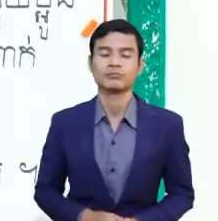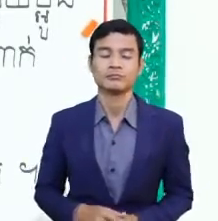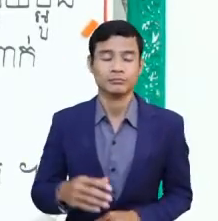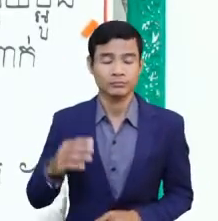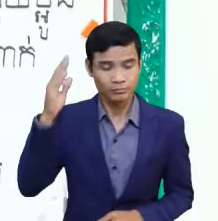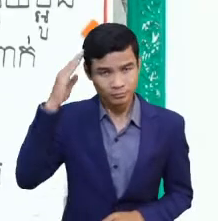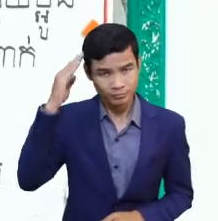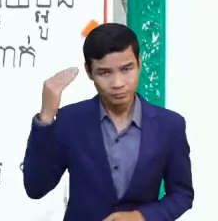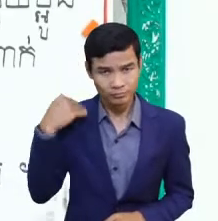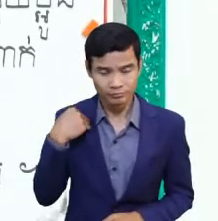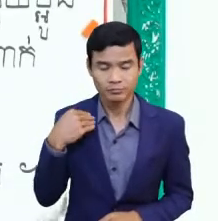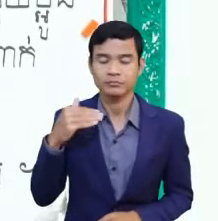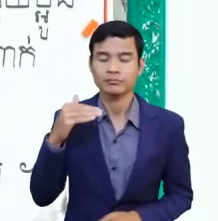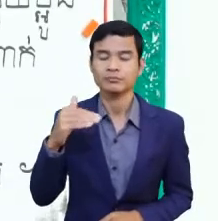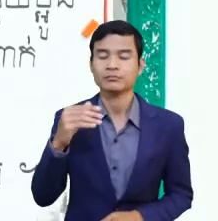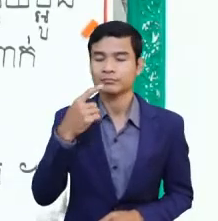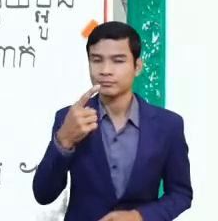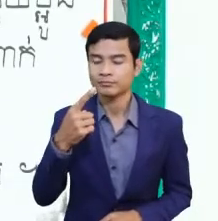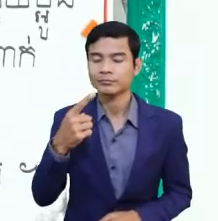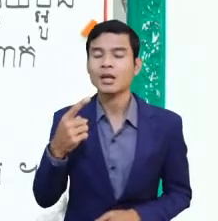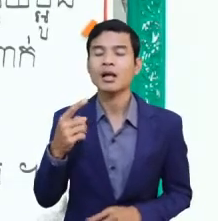niếng nị gì ô